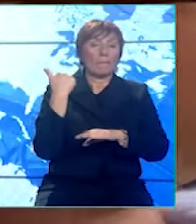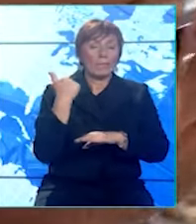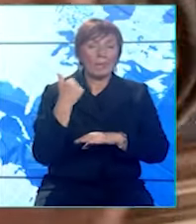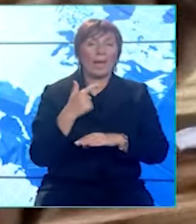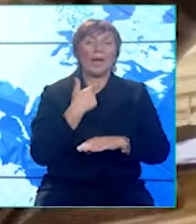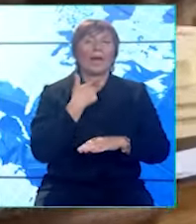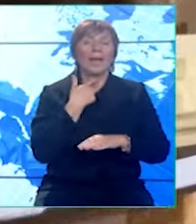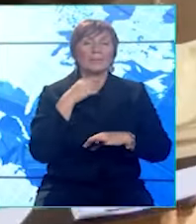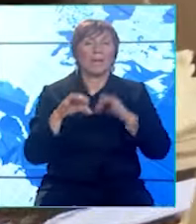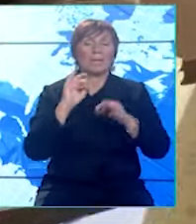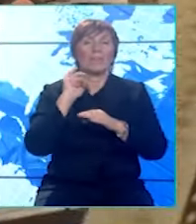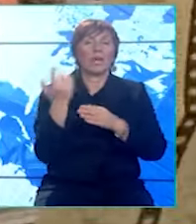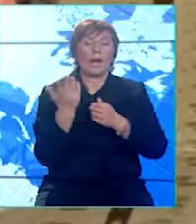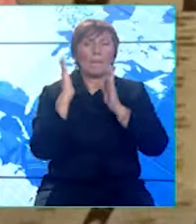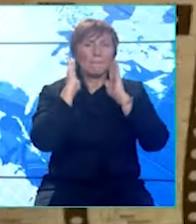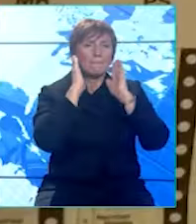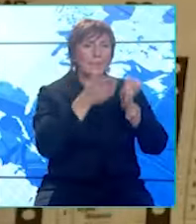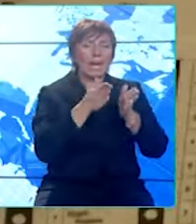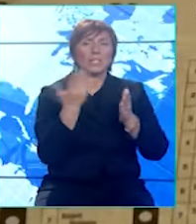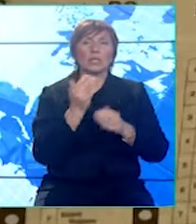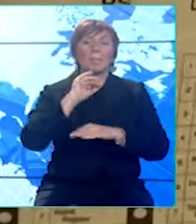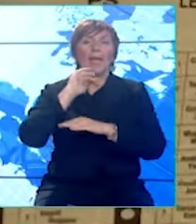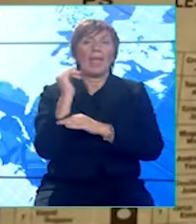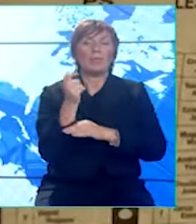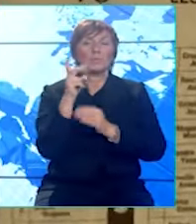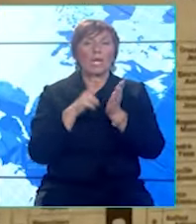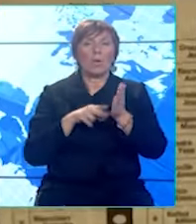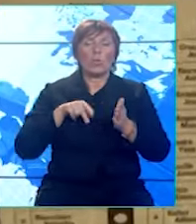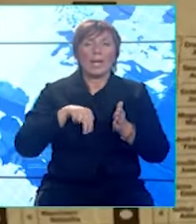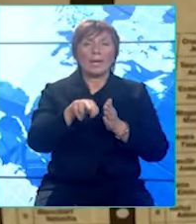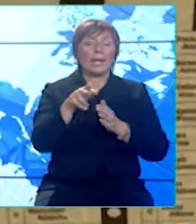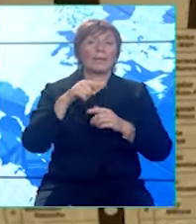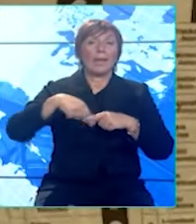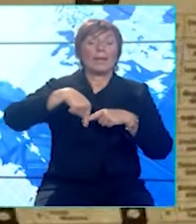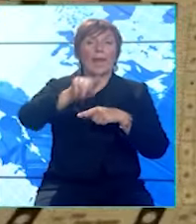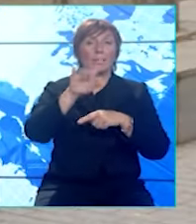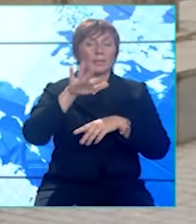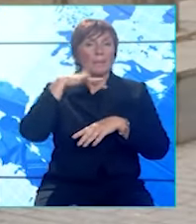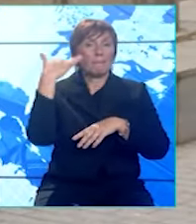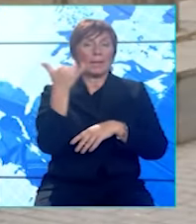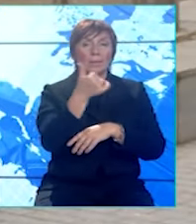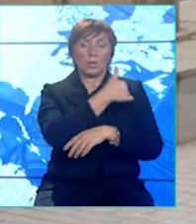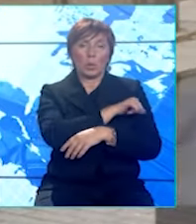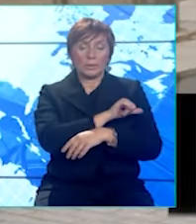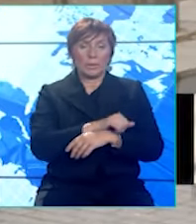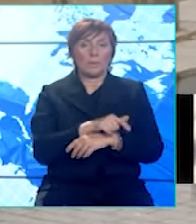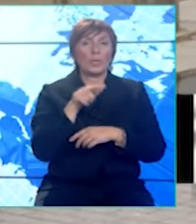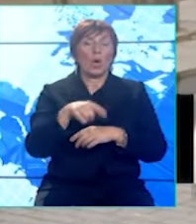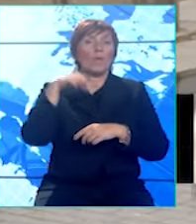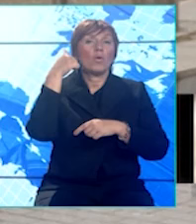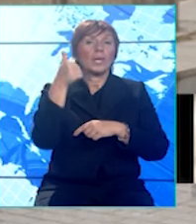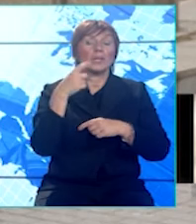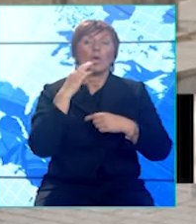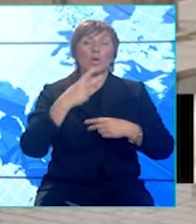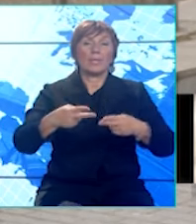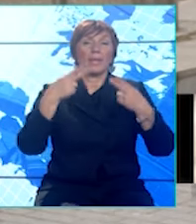glasanja Evropljana oblikovaće pravac u kojem će se Evropska unija kretati narednih 5 godina. Ovo je jedan od